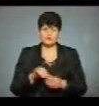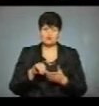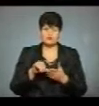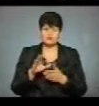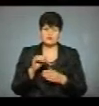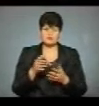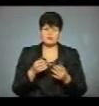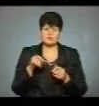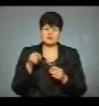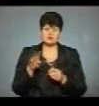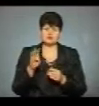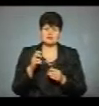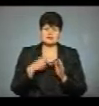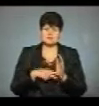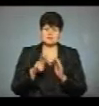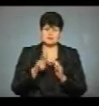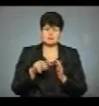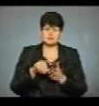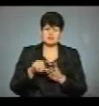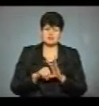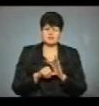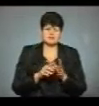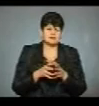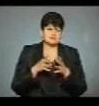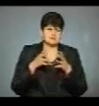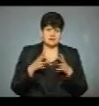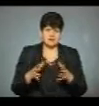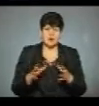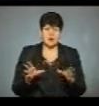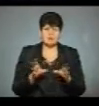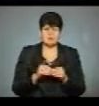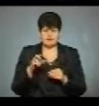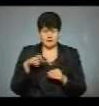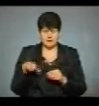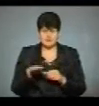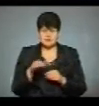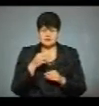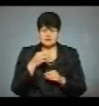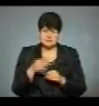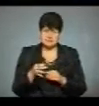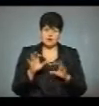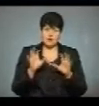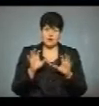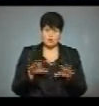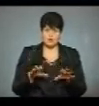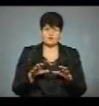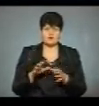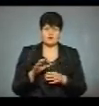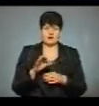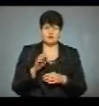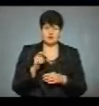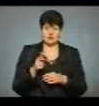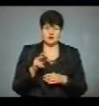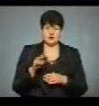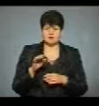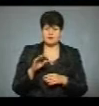взяли 1472 представники шести найчисленніших профспілкових об'єднань країни, каже голова Федерації профспілок України Григорій Осовий.